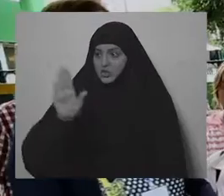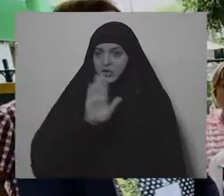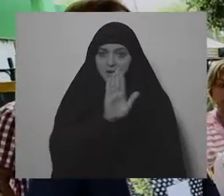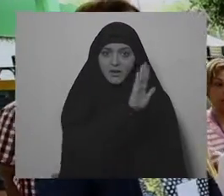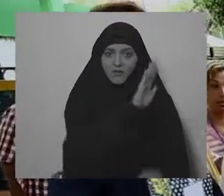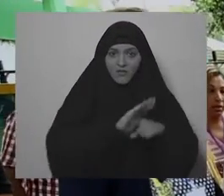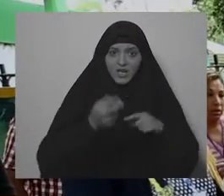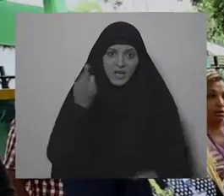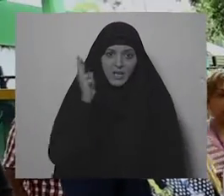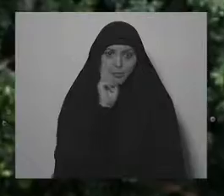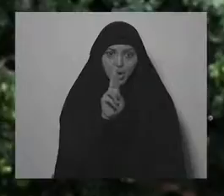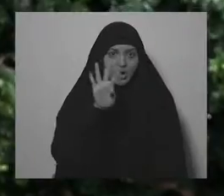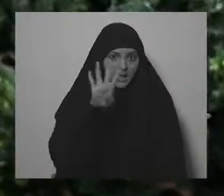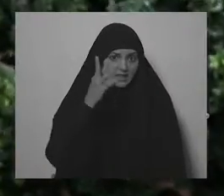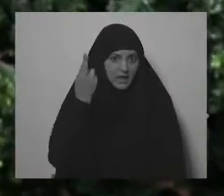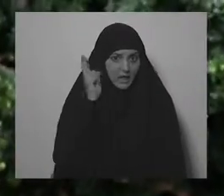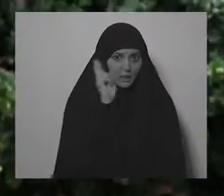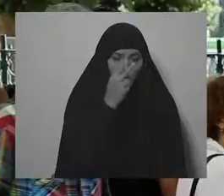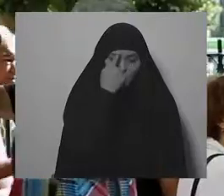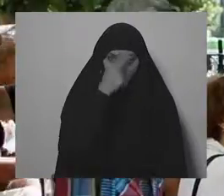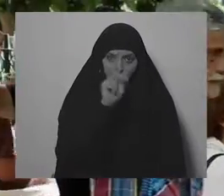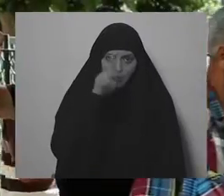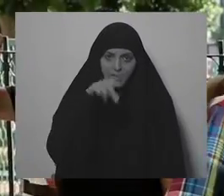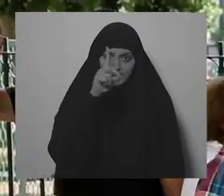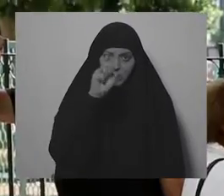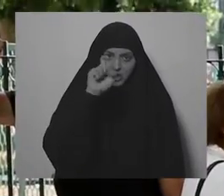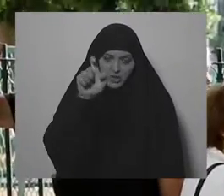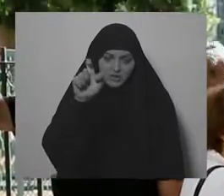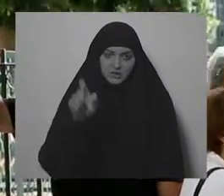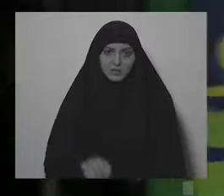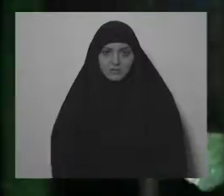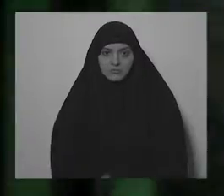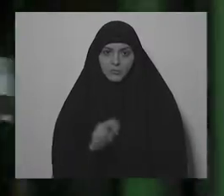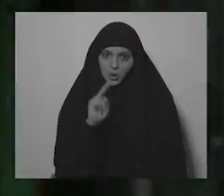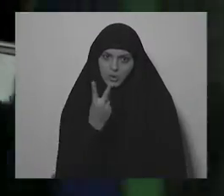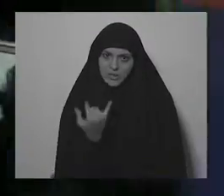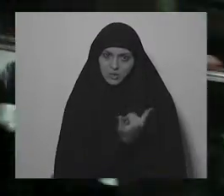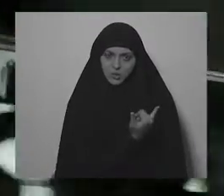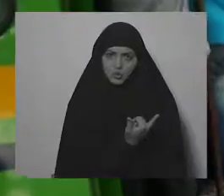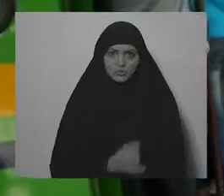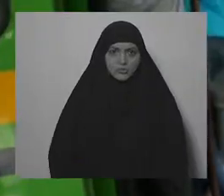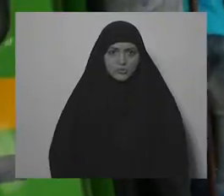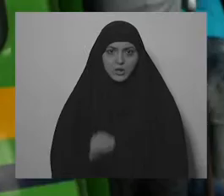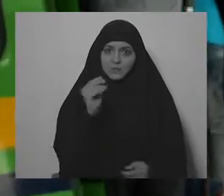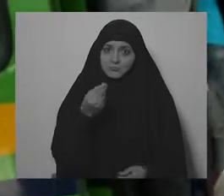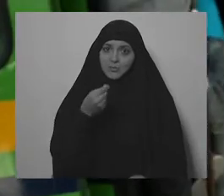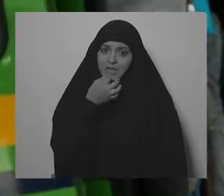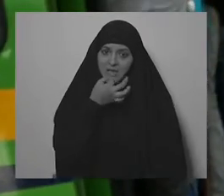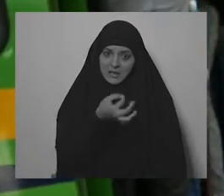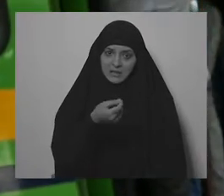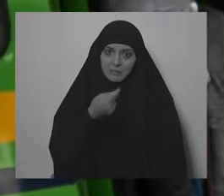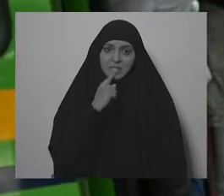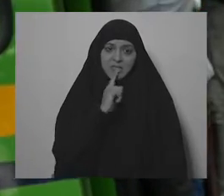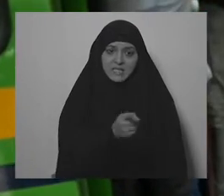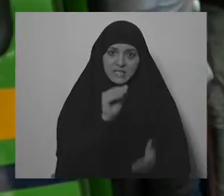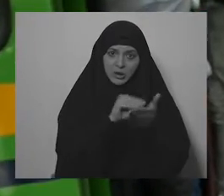رابور، وصلت شي معناها كات رابور معناها البي دي جي في النهار الثاني. تهبط نوت باش يهبطوا